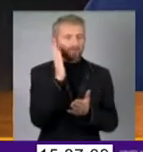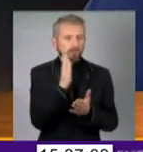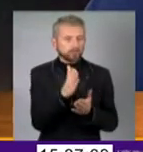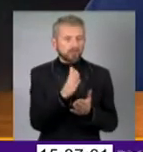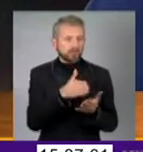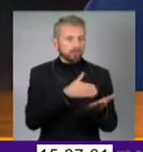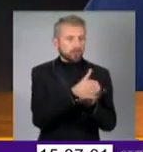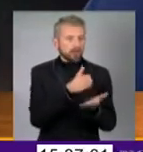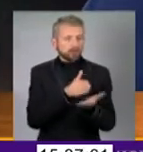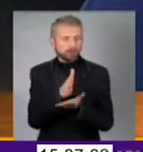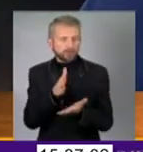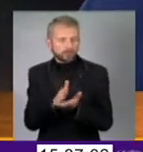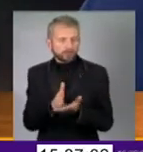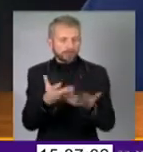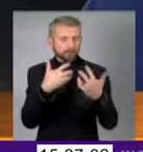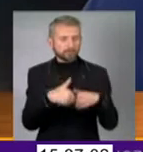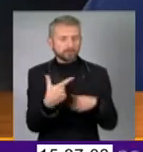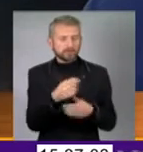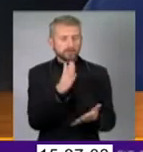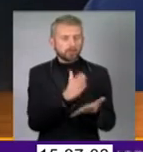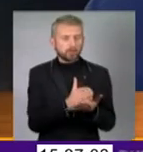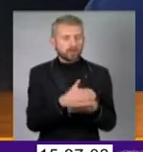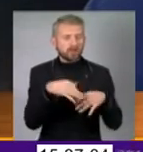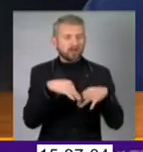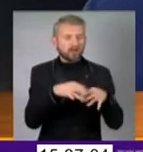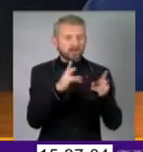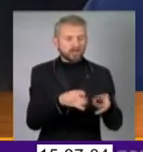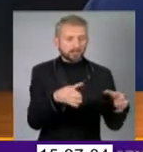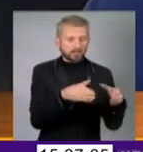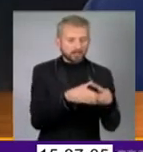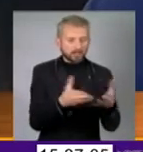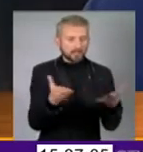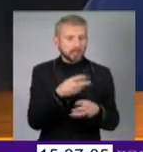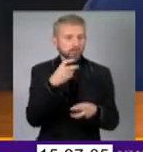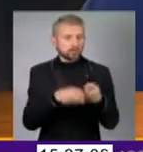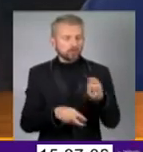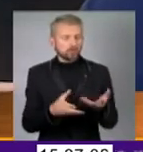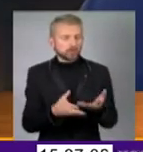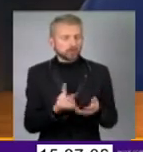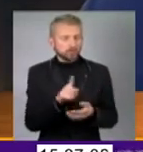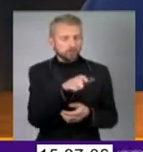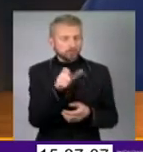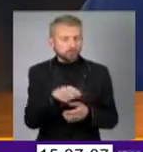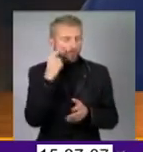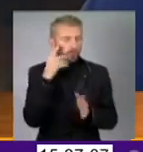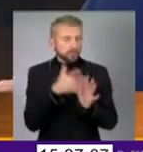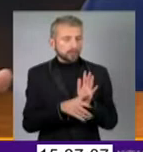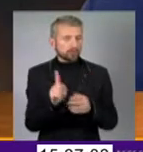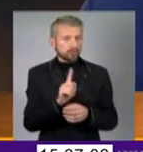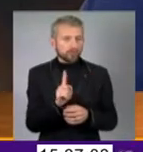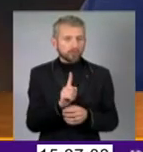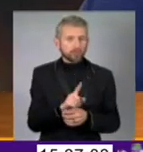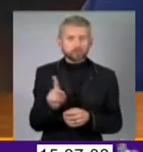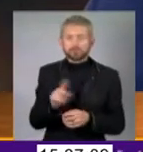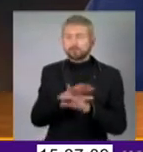відповідні маршрути, маршрутизовано, де знаходиться та чи інша аварійна бригада, яка є пошкодження, щоб люди розуміли, що... Що сталося